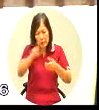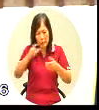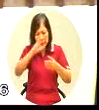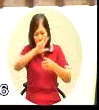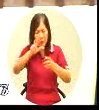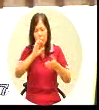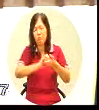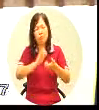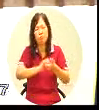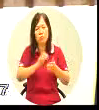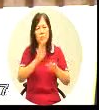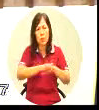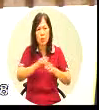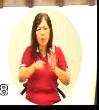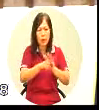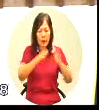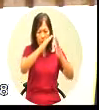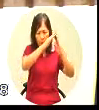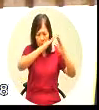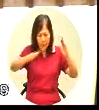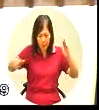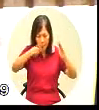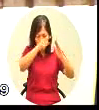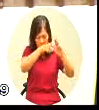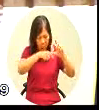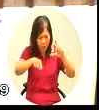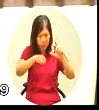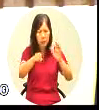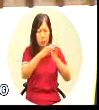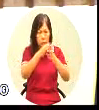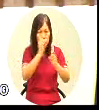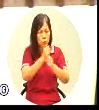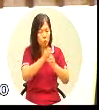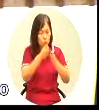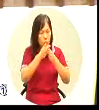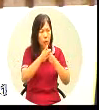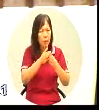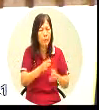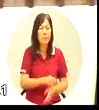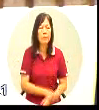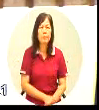的改变。坡脚我们是不是要做？就我所知目前